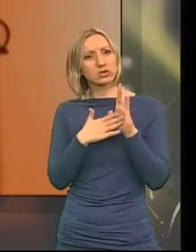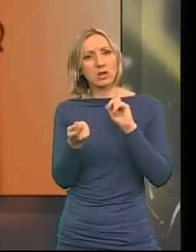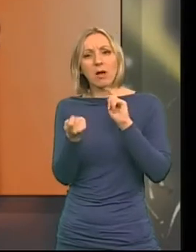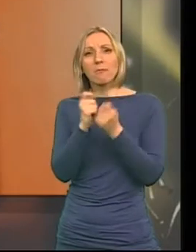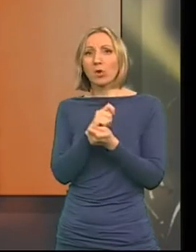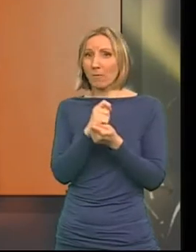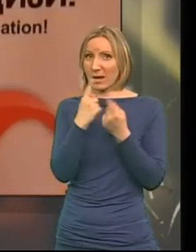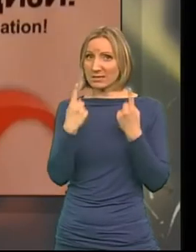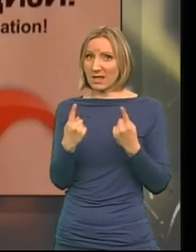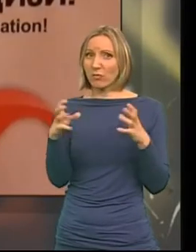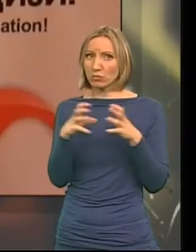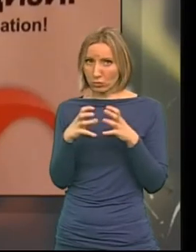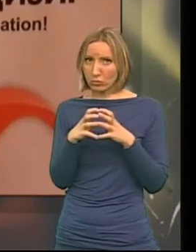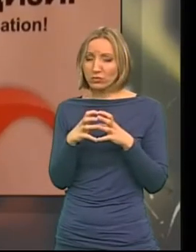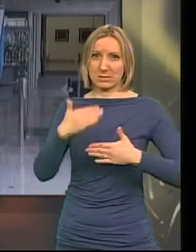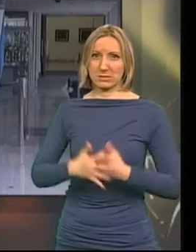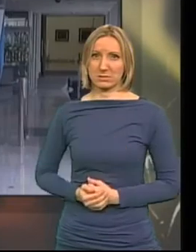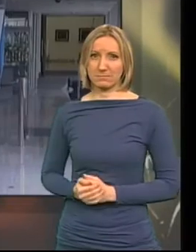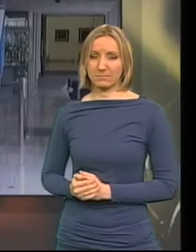dug proces.